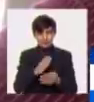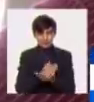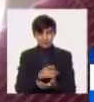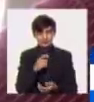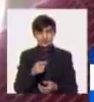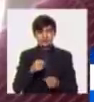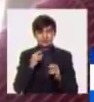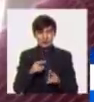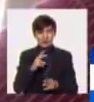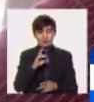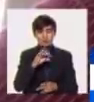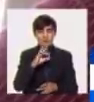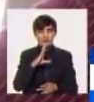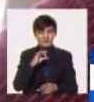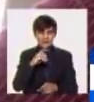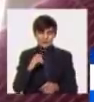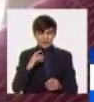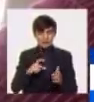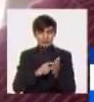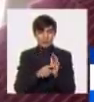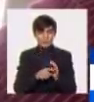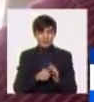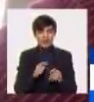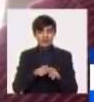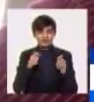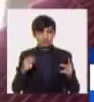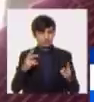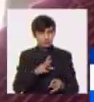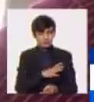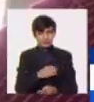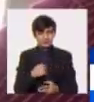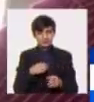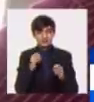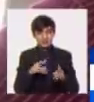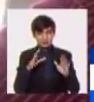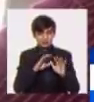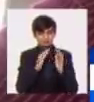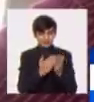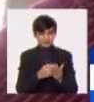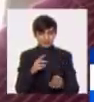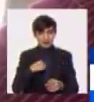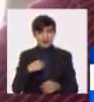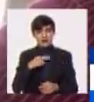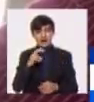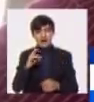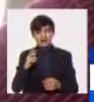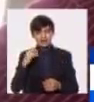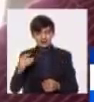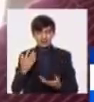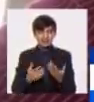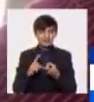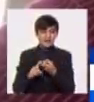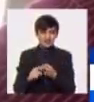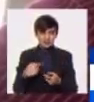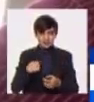бағынып провизорлық бөлімше ашуға тура келді. Біз карантиндік не провизорлық стационар емеспіз. Жоғары